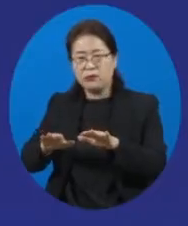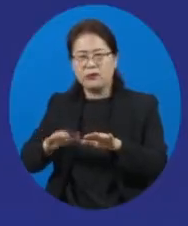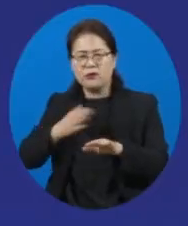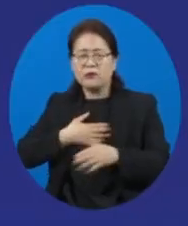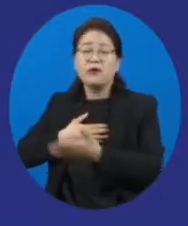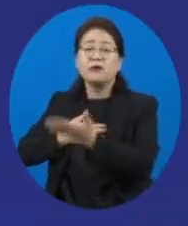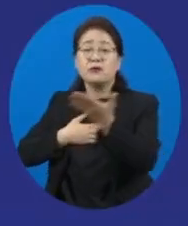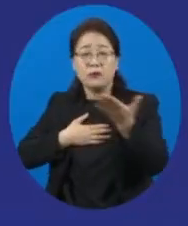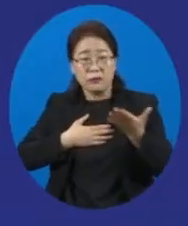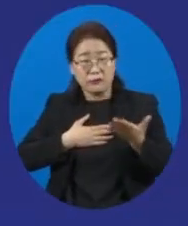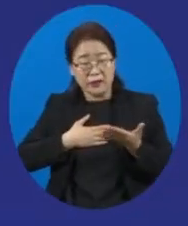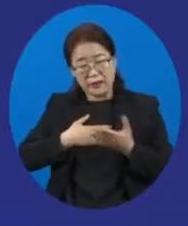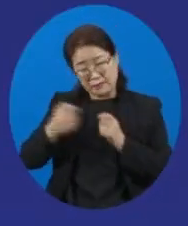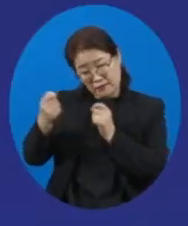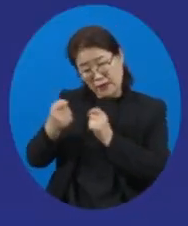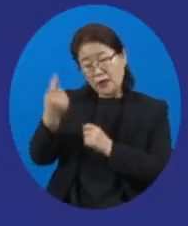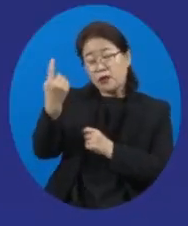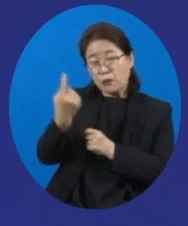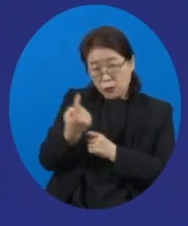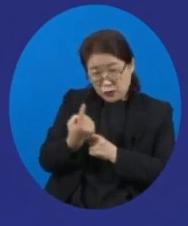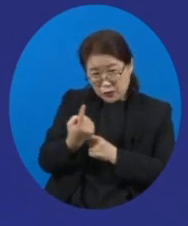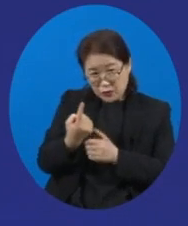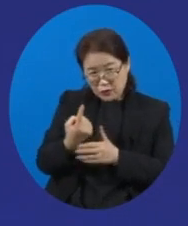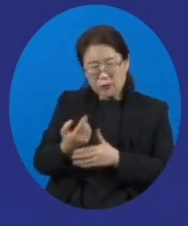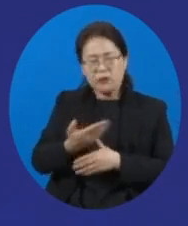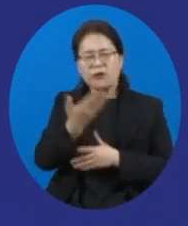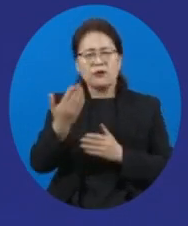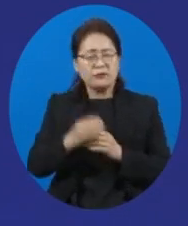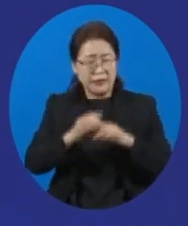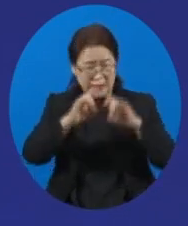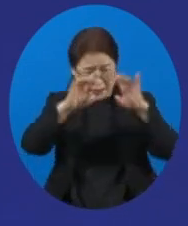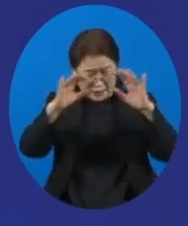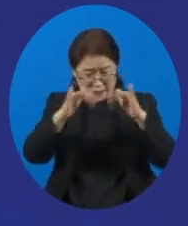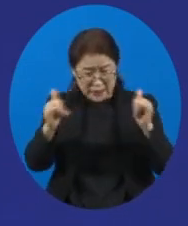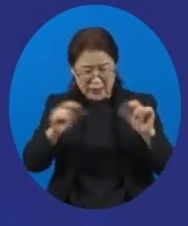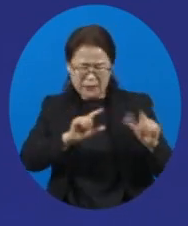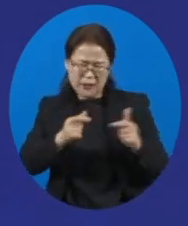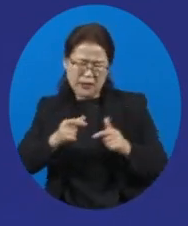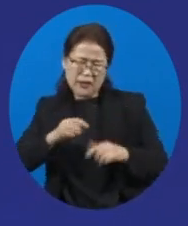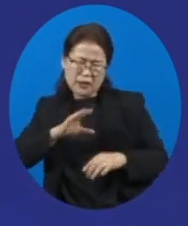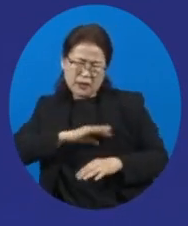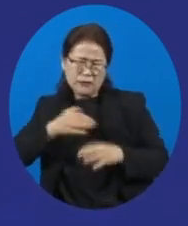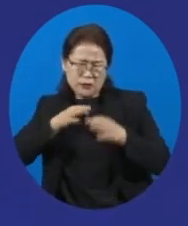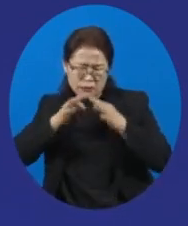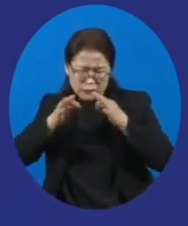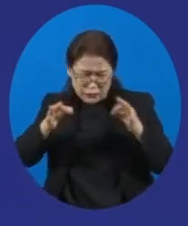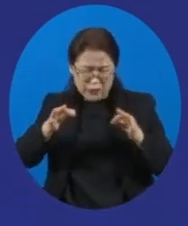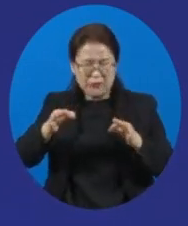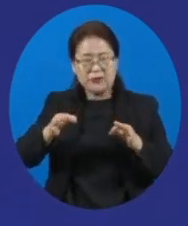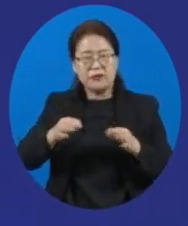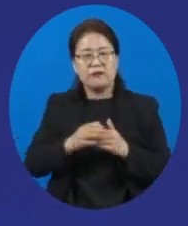저와 여러분에게 다가오셔서 여러분 한 사람 한 사람의 이름을 부르시면서 말씀하십니다.